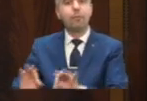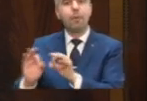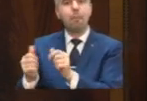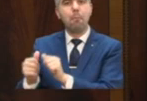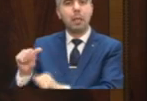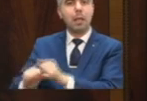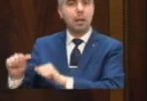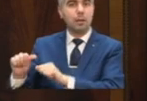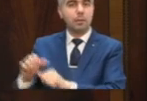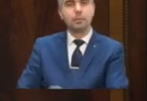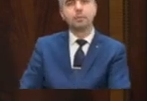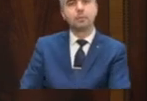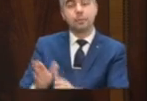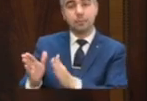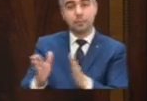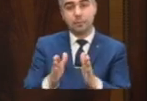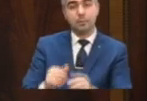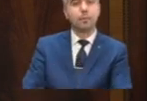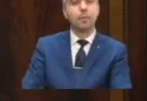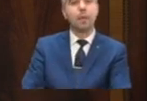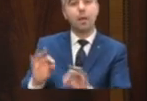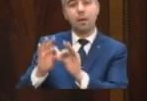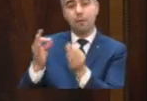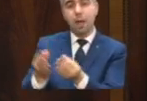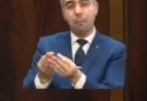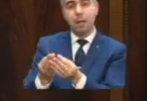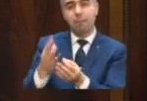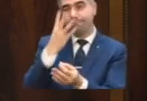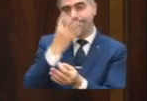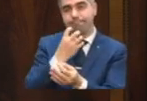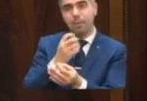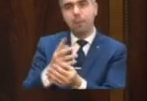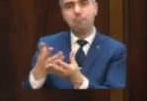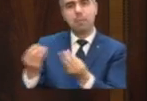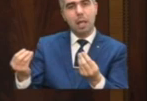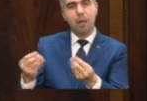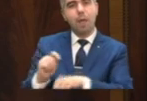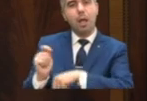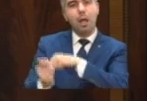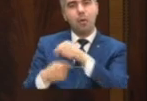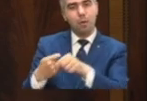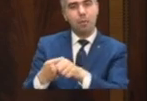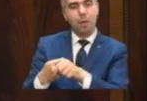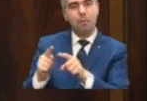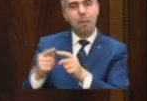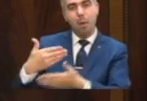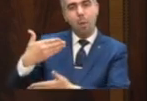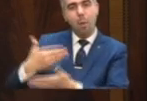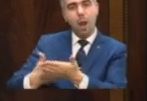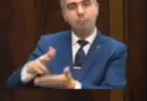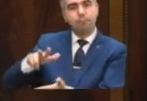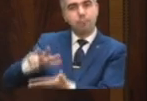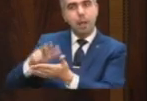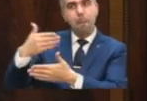كما نقول لكم السيدة الوزيرة، تضمر الأسر بالعالم القروي التي تعاني من صعوبة الحصول على تراخيص البناء،